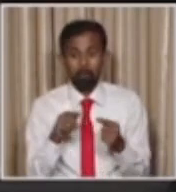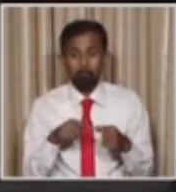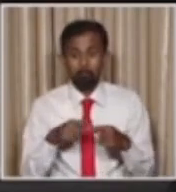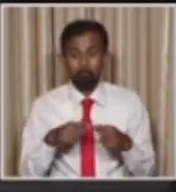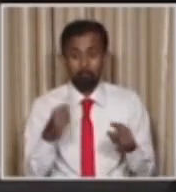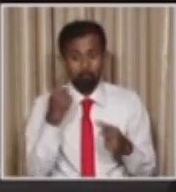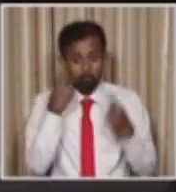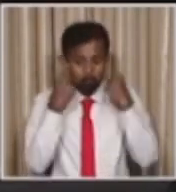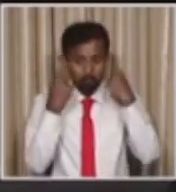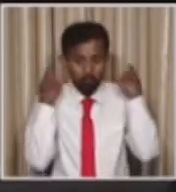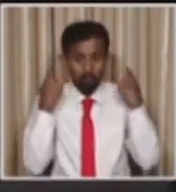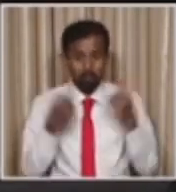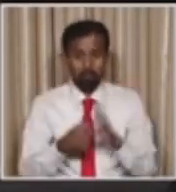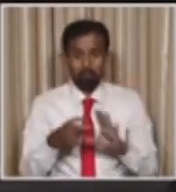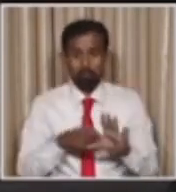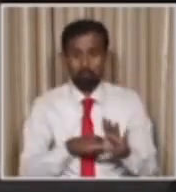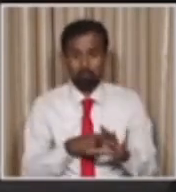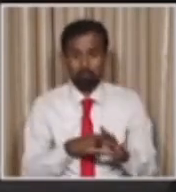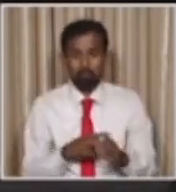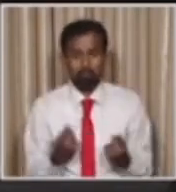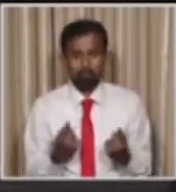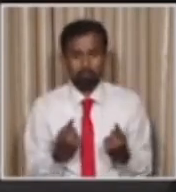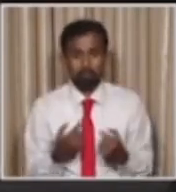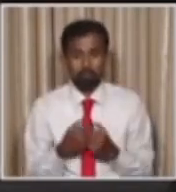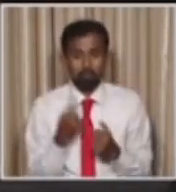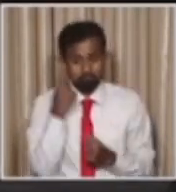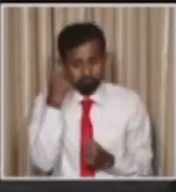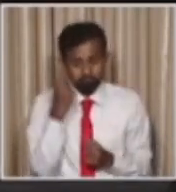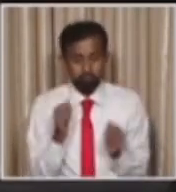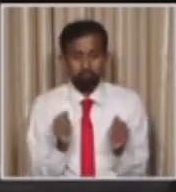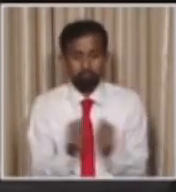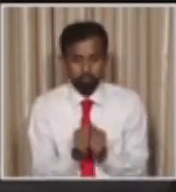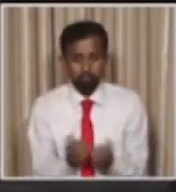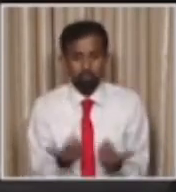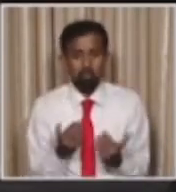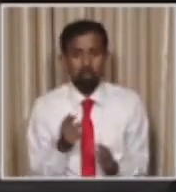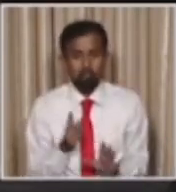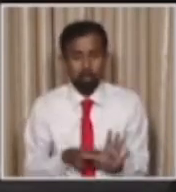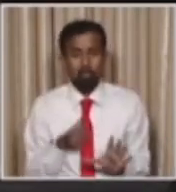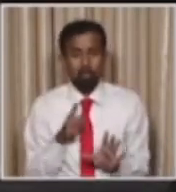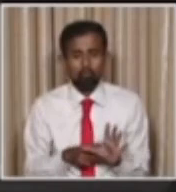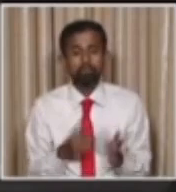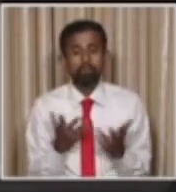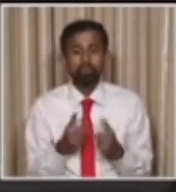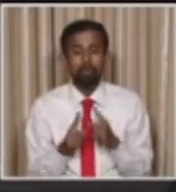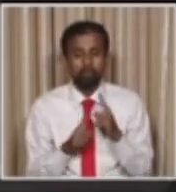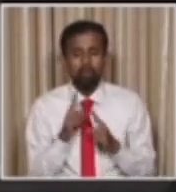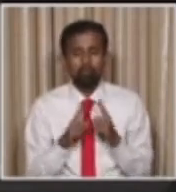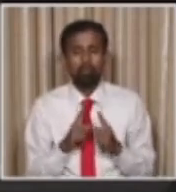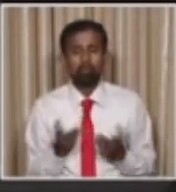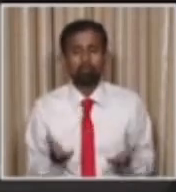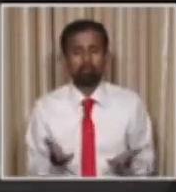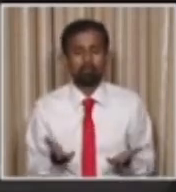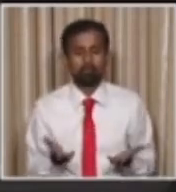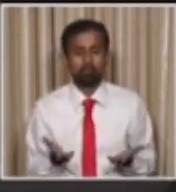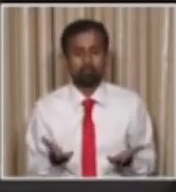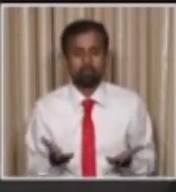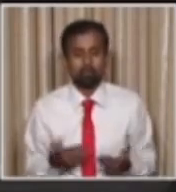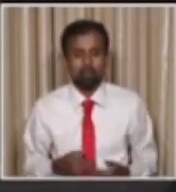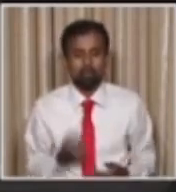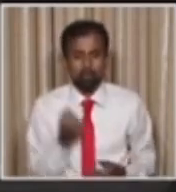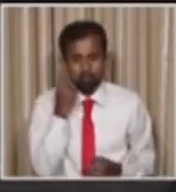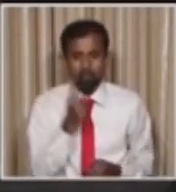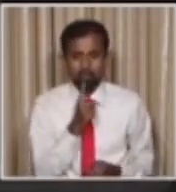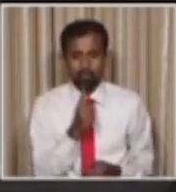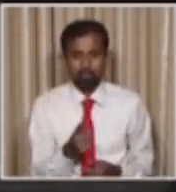හදන්නේ මේවට අපි අහුවෙන්න අවශ්‍ය නැහැ අපි මේවා බුද්ධිමත්ව කටයුතු කරන්න ඕනේ කියන එක අපි අවුරුදු කීයක් කතා කරාද දැන් මේ යෝජනාව